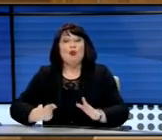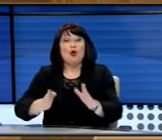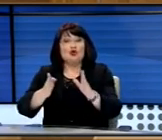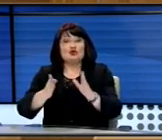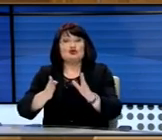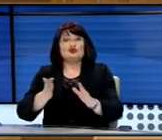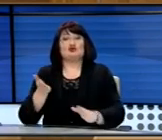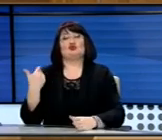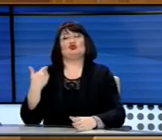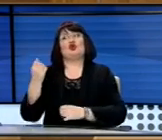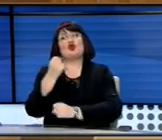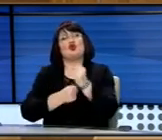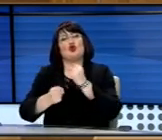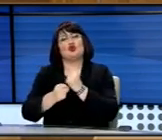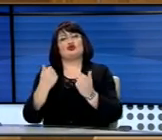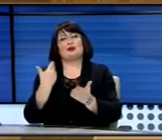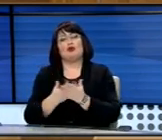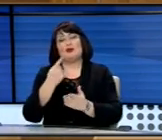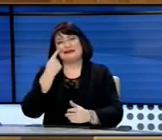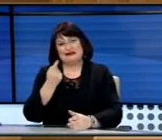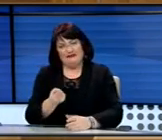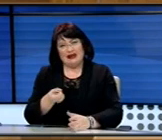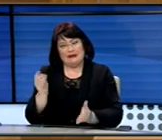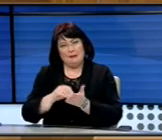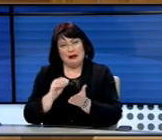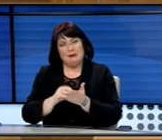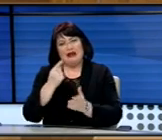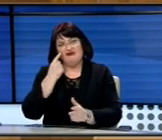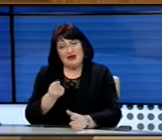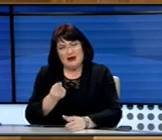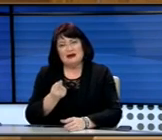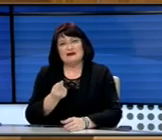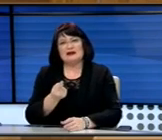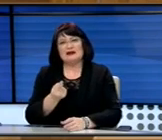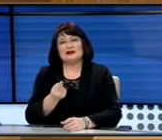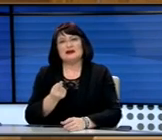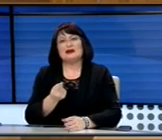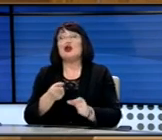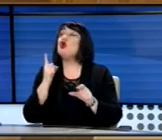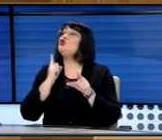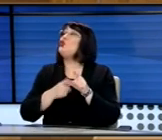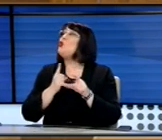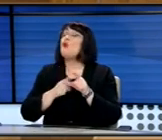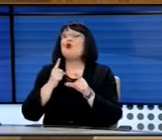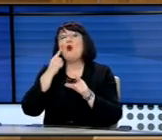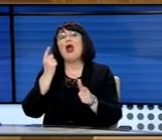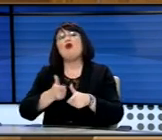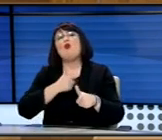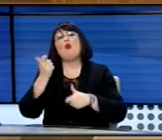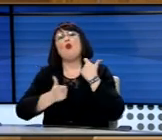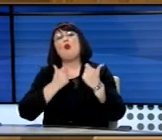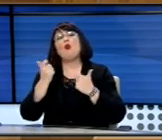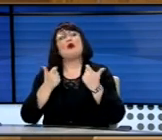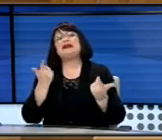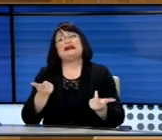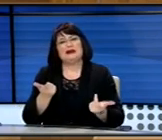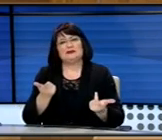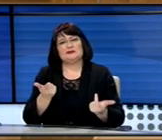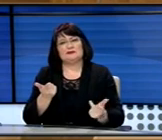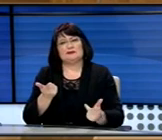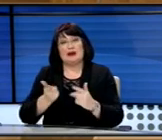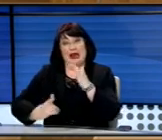του τελευταίου χρόνου αποδεικνύει ακόμα μια φορά αυτό που το ΚΚΕ φωνάζει όλα αυτά τα χρόνια, ότι